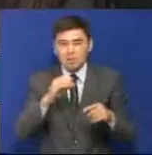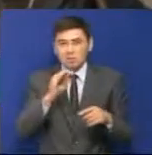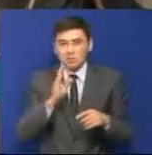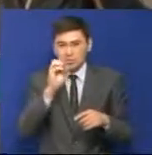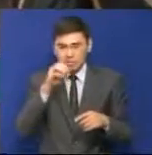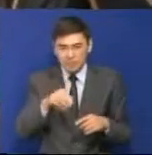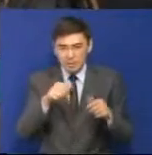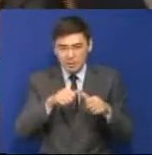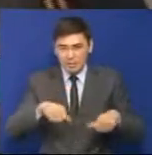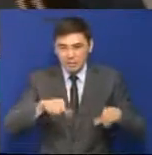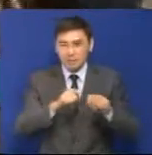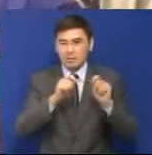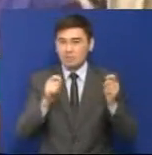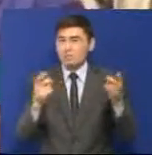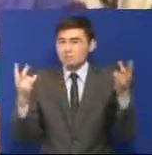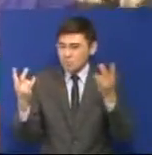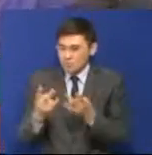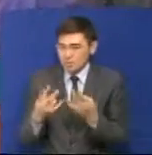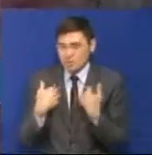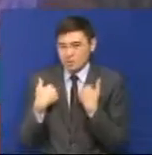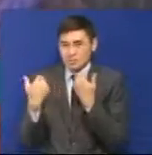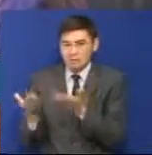туралы ойлары бар көрінеді.